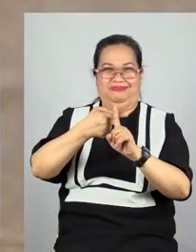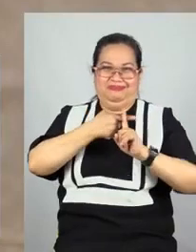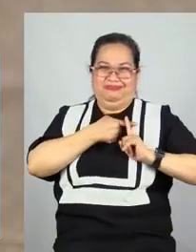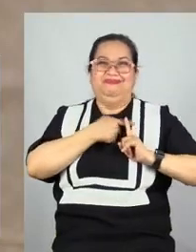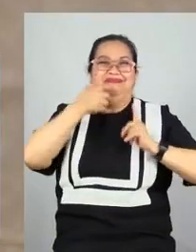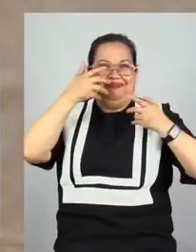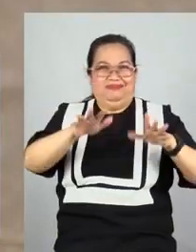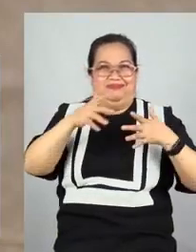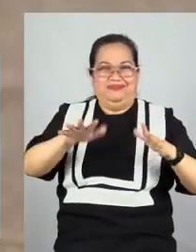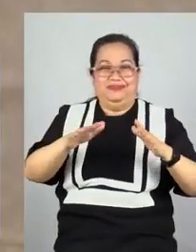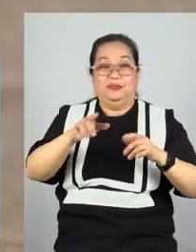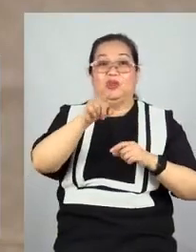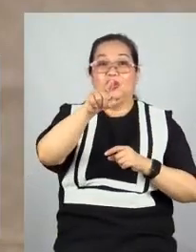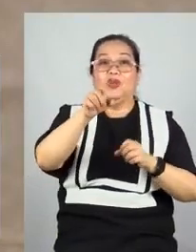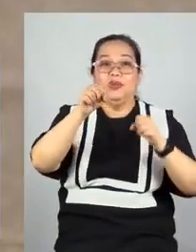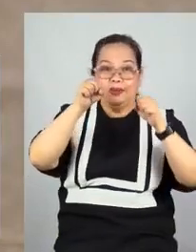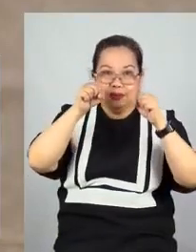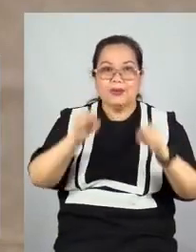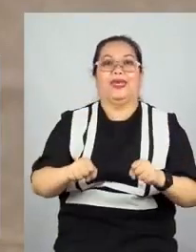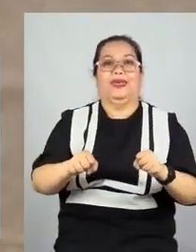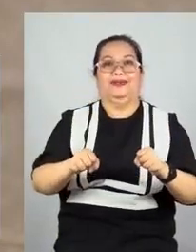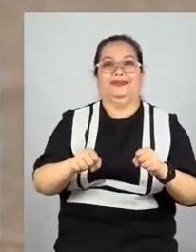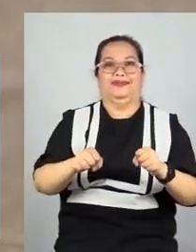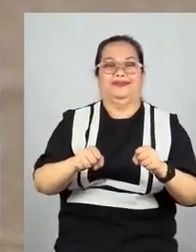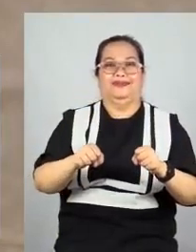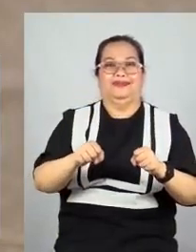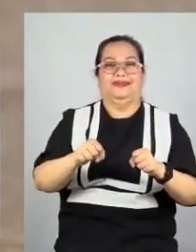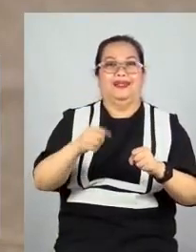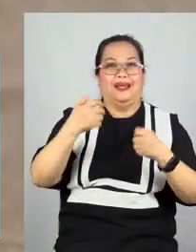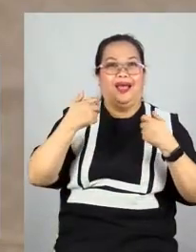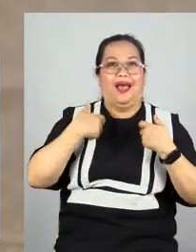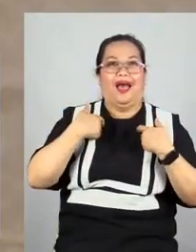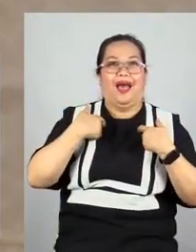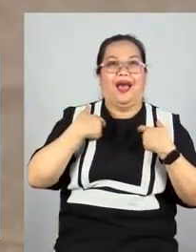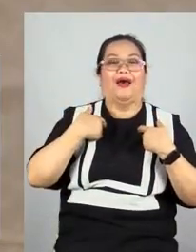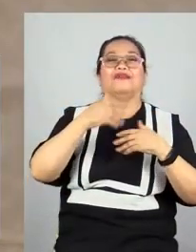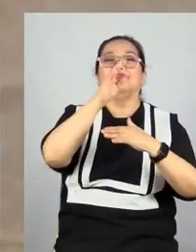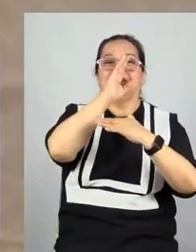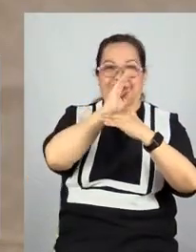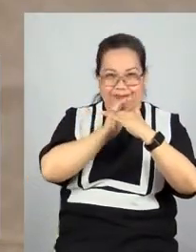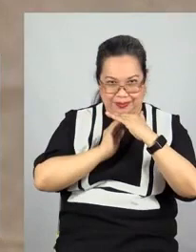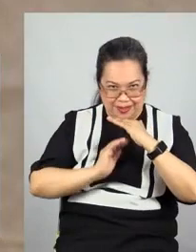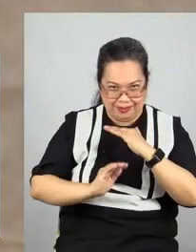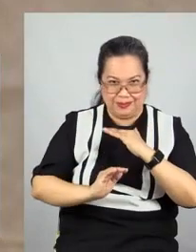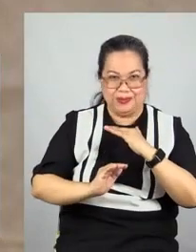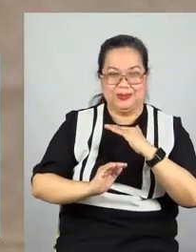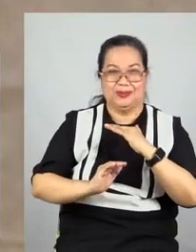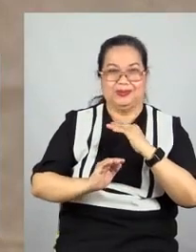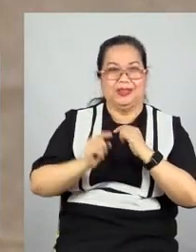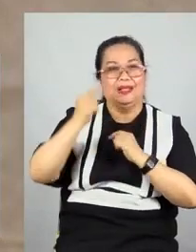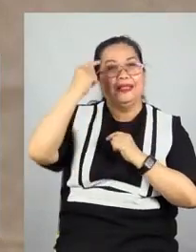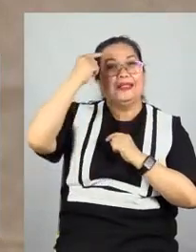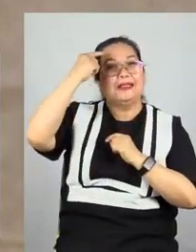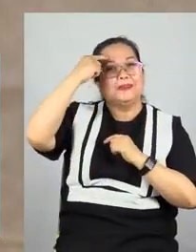kaya ninyo na magkaroon ng isang mapagpakumbabang